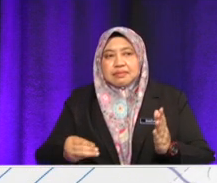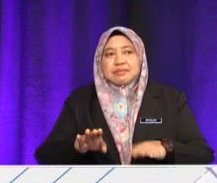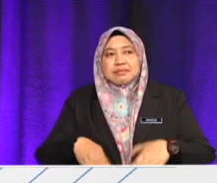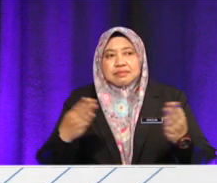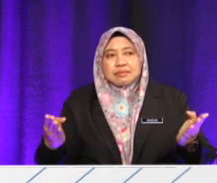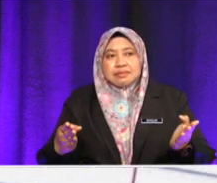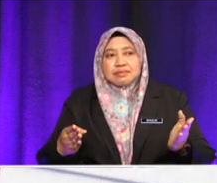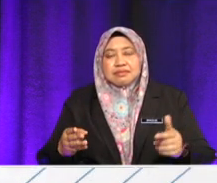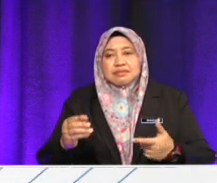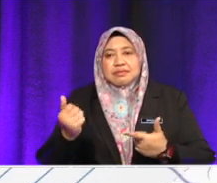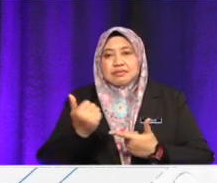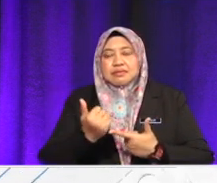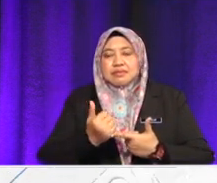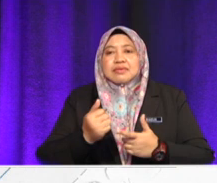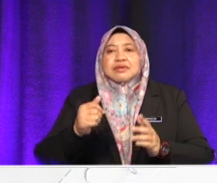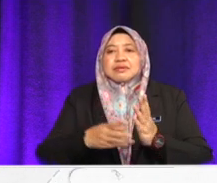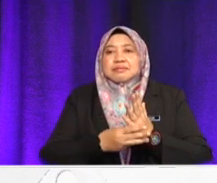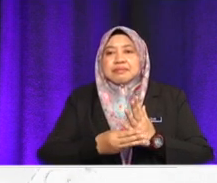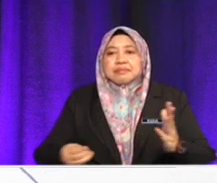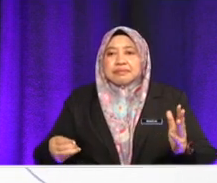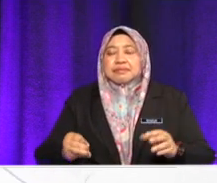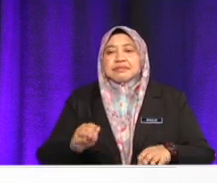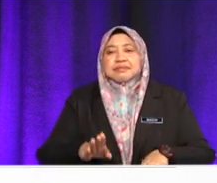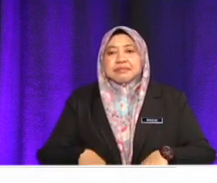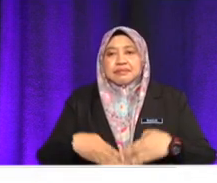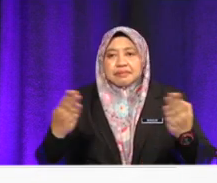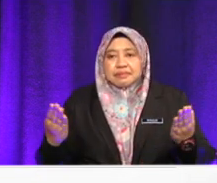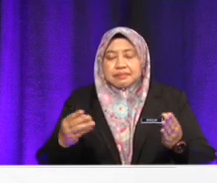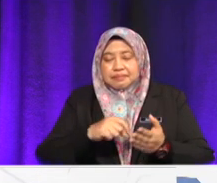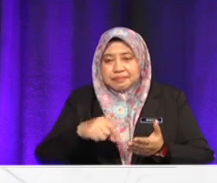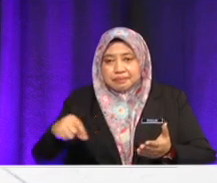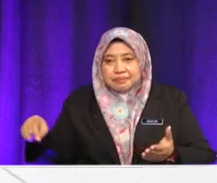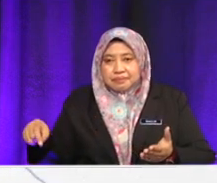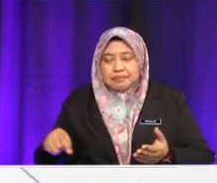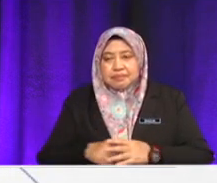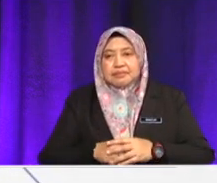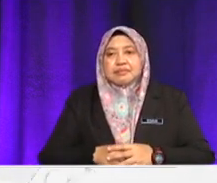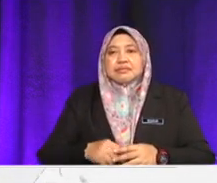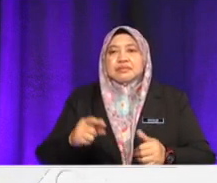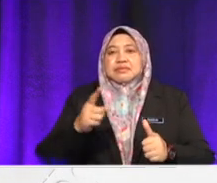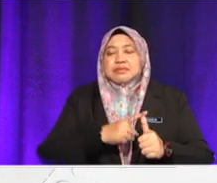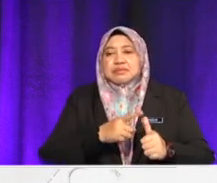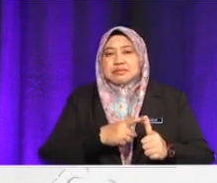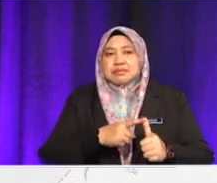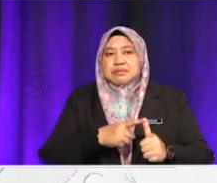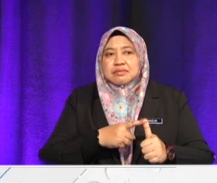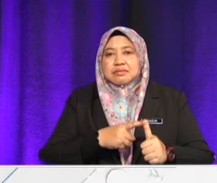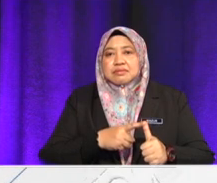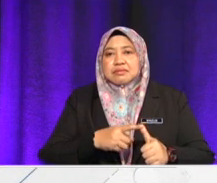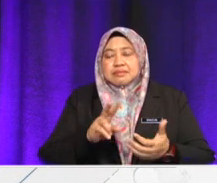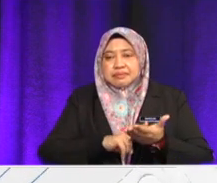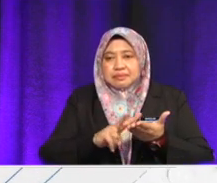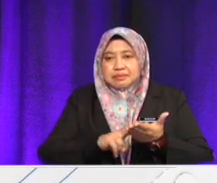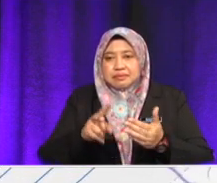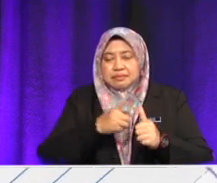ialah kemahiran menulis ada 6 tahap penguasaan kita akan pergi satu persatu jadi saya bacakan yang